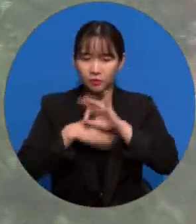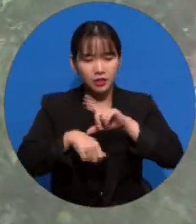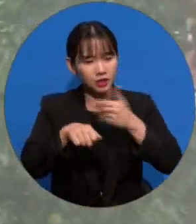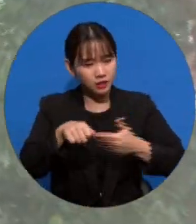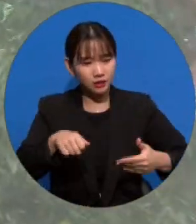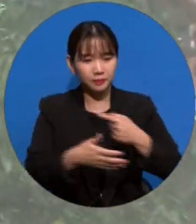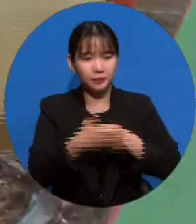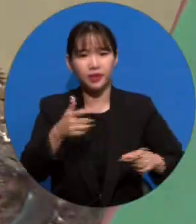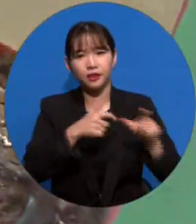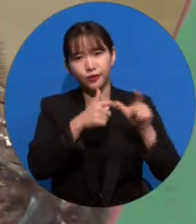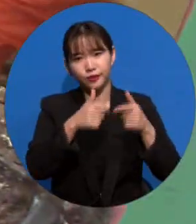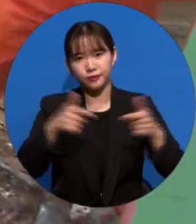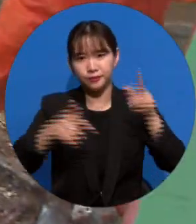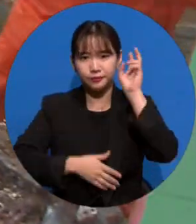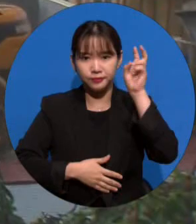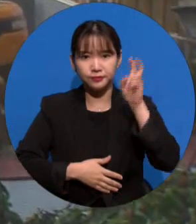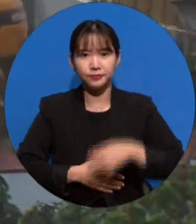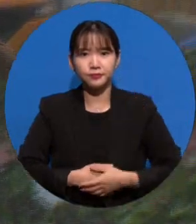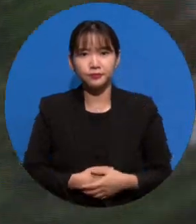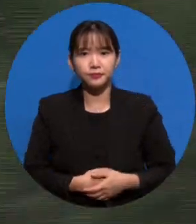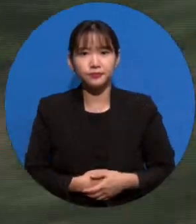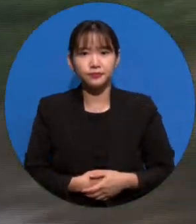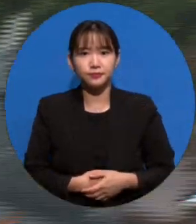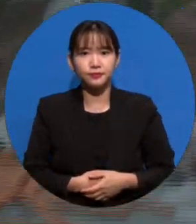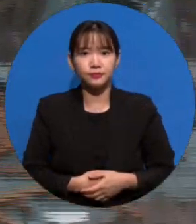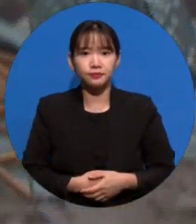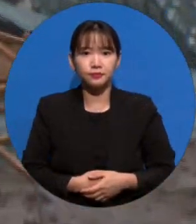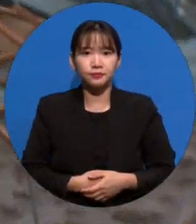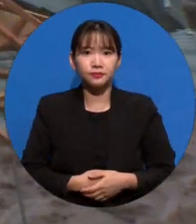지날수록 피해 규모는 더 늘어날 것으로 보입니다. MBC 뉴스 김양훈입니다.